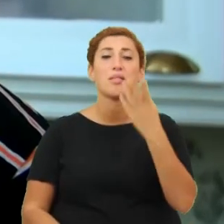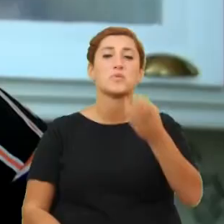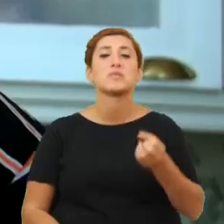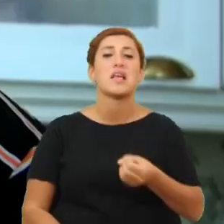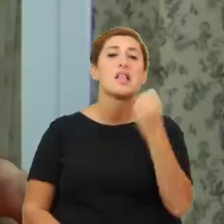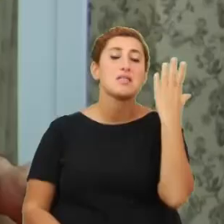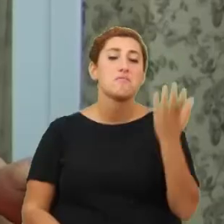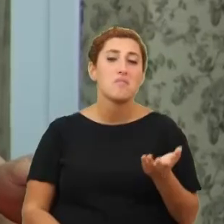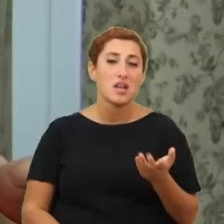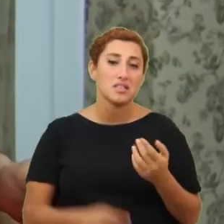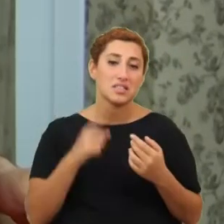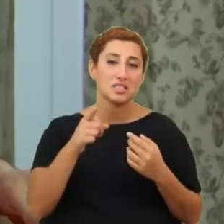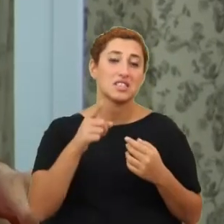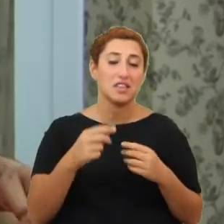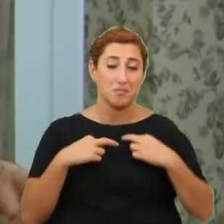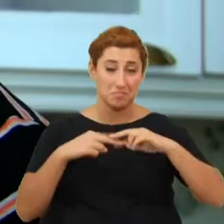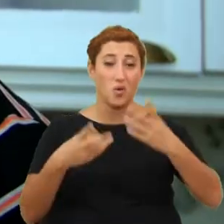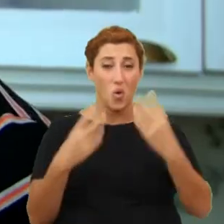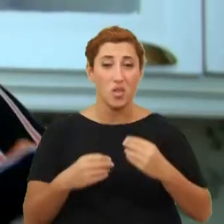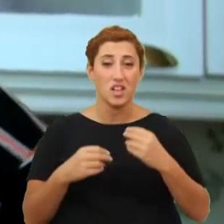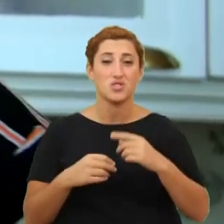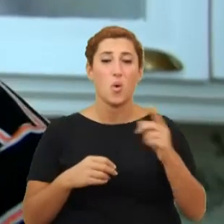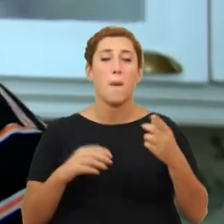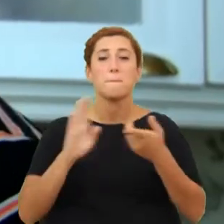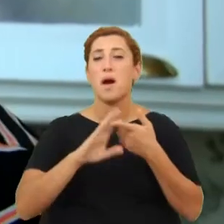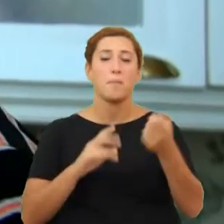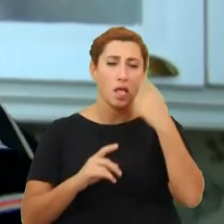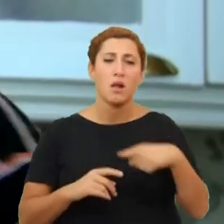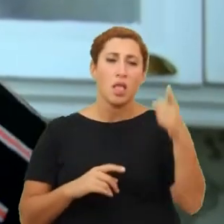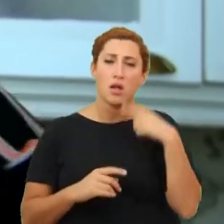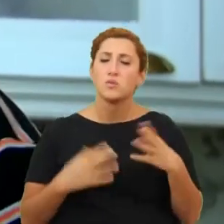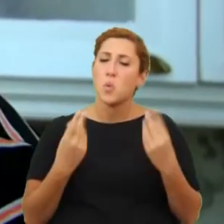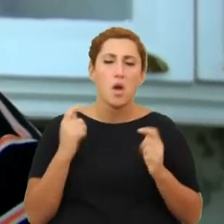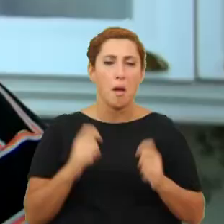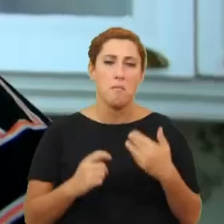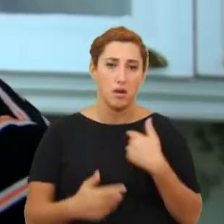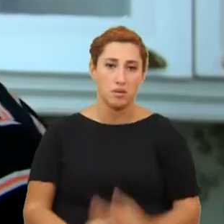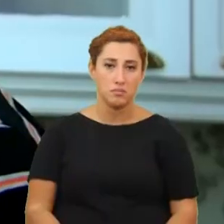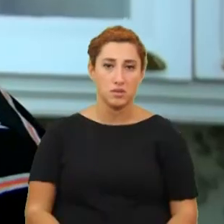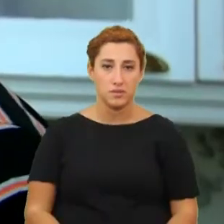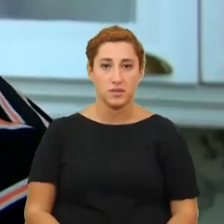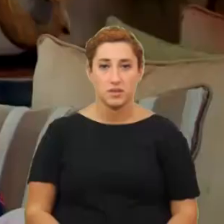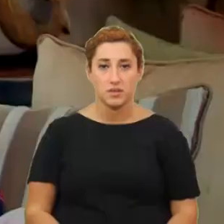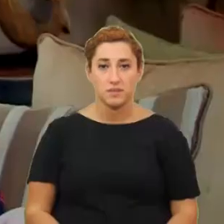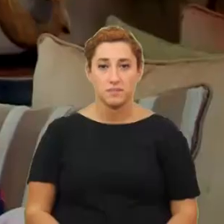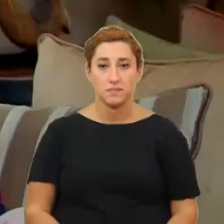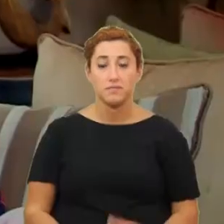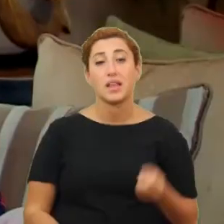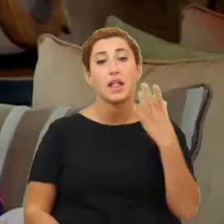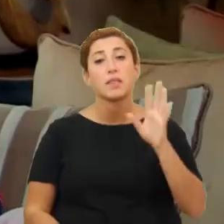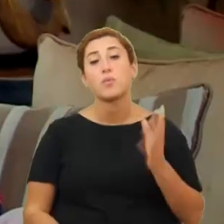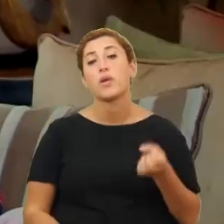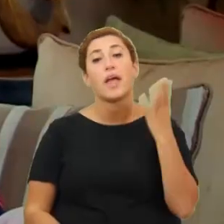oğlum, yetmez. Ben senin de olacağım var ya parmağı. Şakır şıkır yalan. Şakır şıkır yalandım.